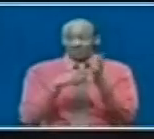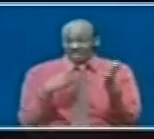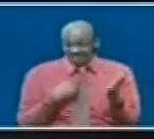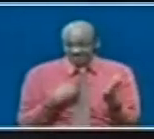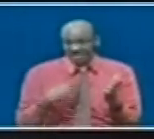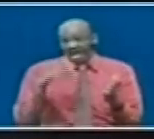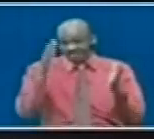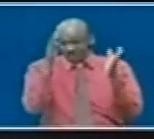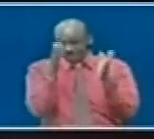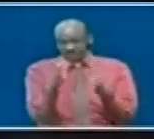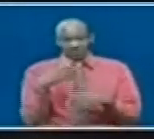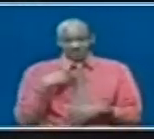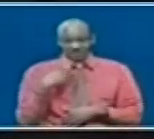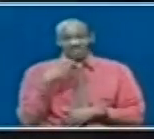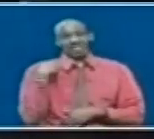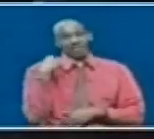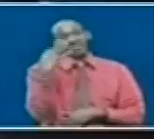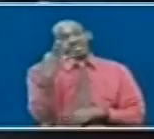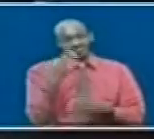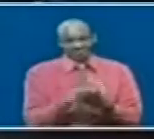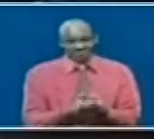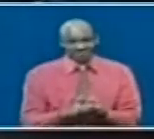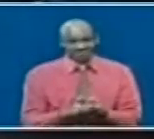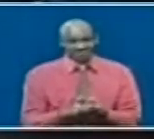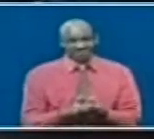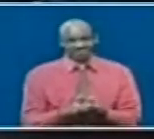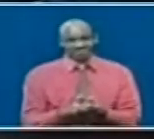Gitonga Nderitu wa Sagana akimaliza katika nafasi ya 3.